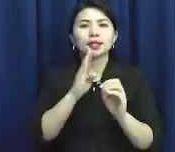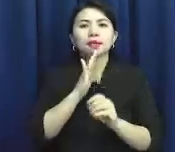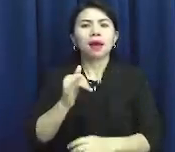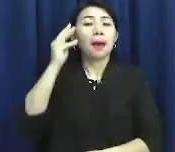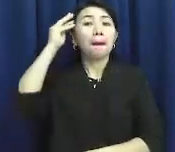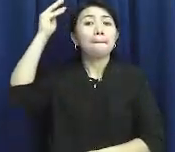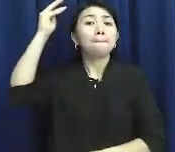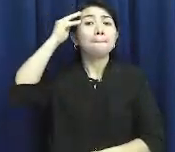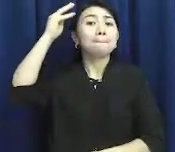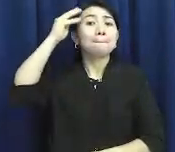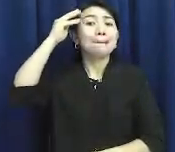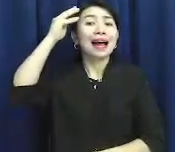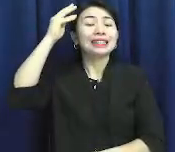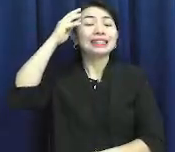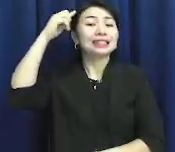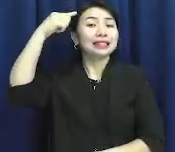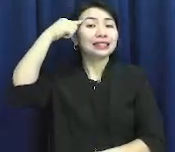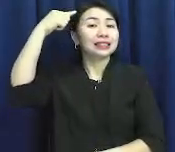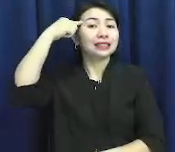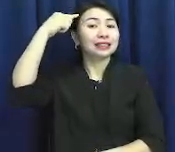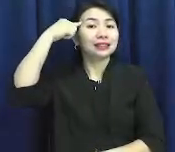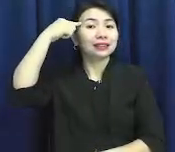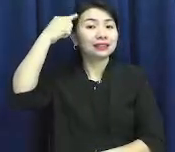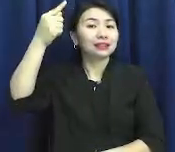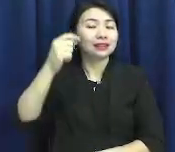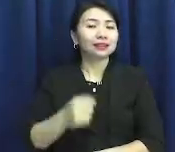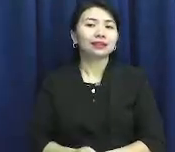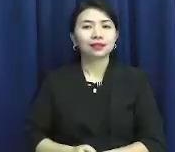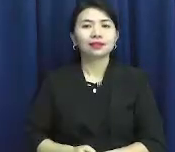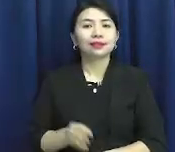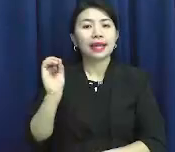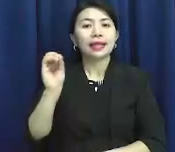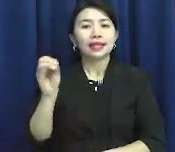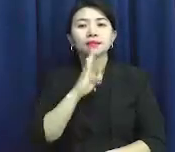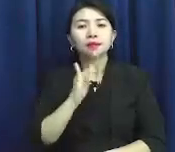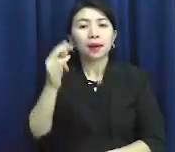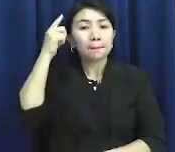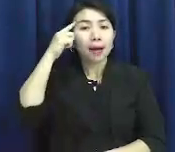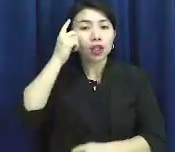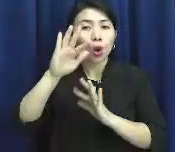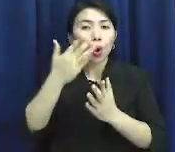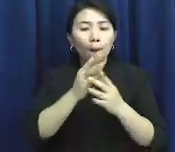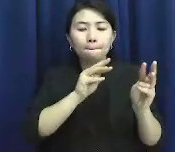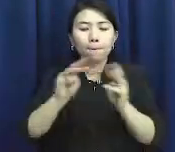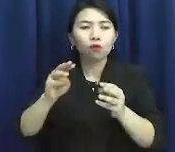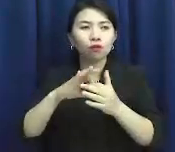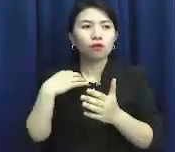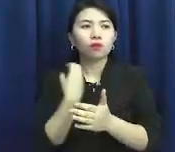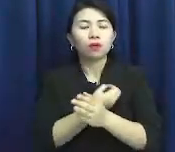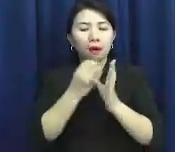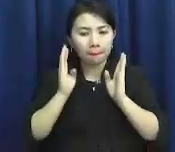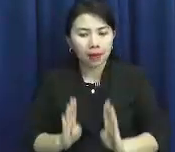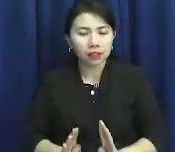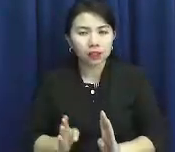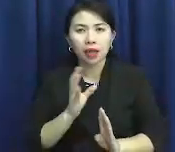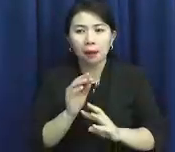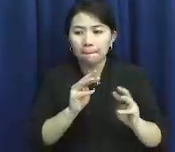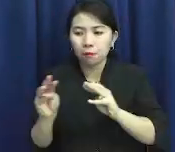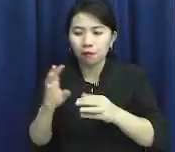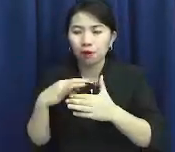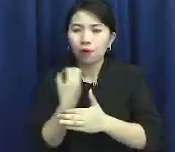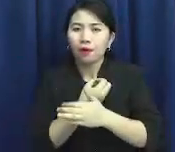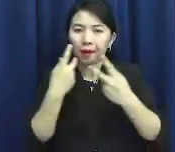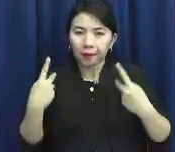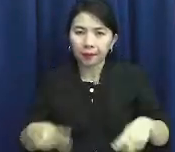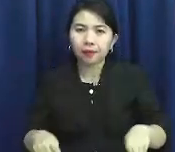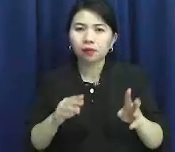Buksan natin ito, kunin mo ito. Yung utak ang sinasabi ko, diktado dapat nito ang galaw ng katawan, ang ilos ng physical na pamumuhay.